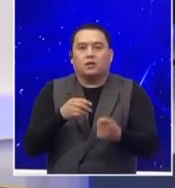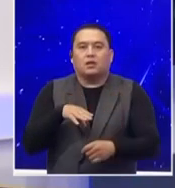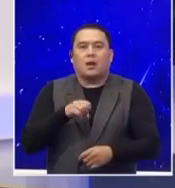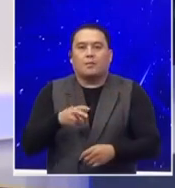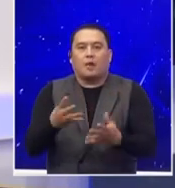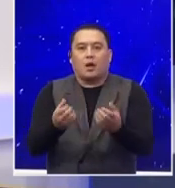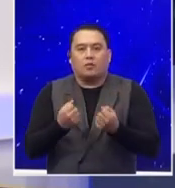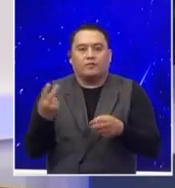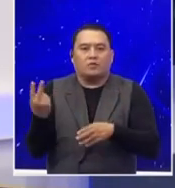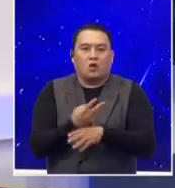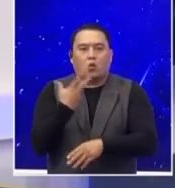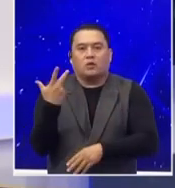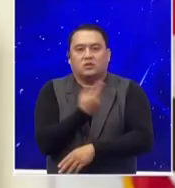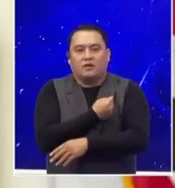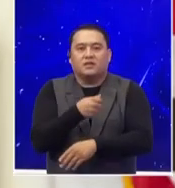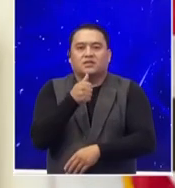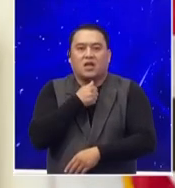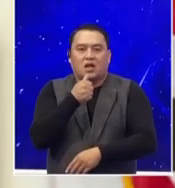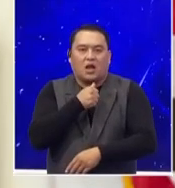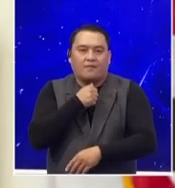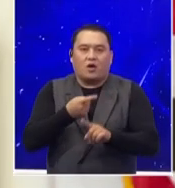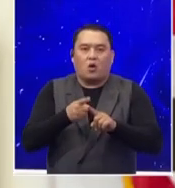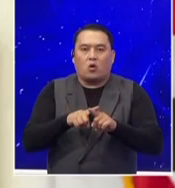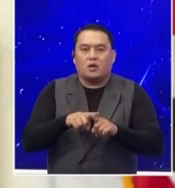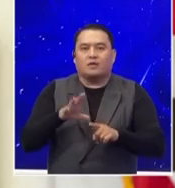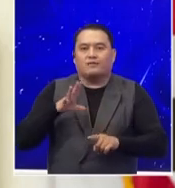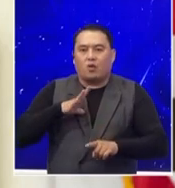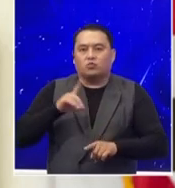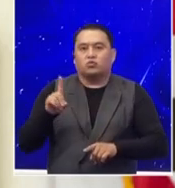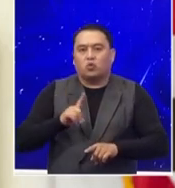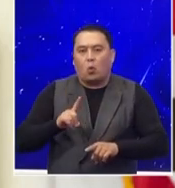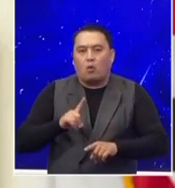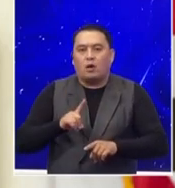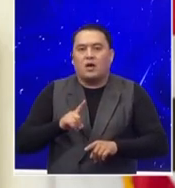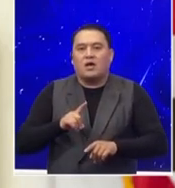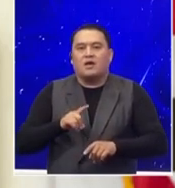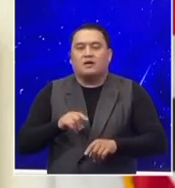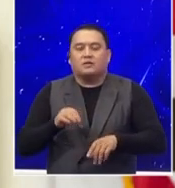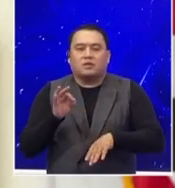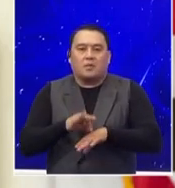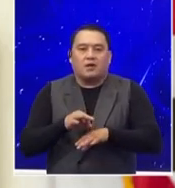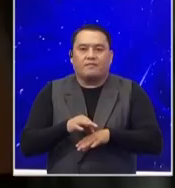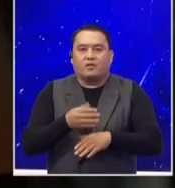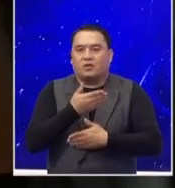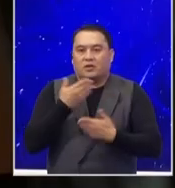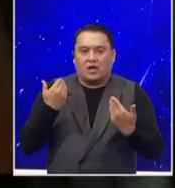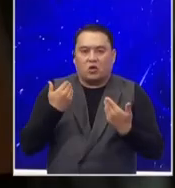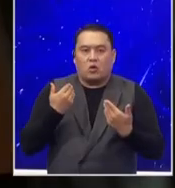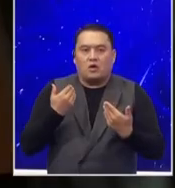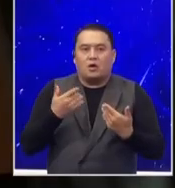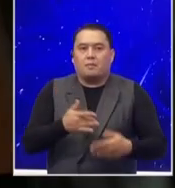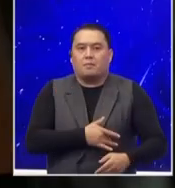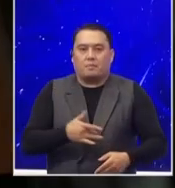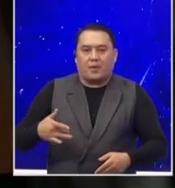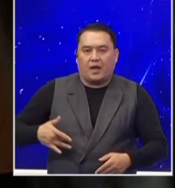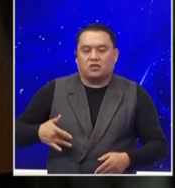получил 2-ю дозу экспериментального препарата ремдесивира. При этом побочных эффектов у него нет. Функции печени